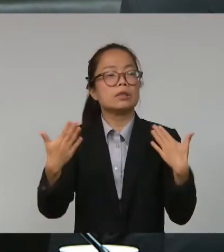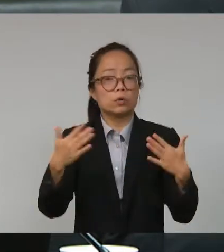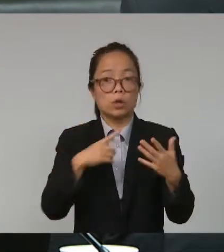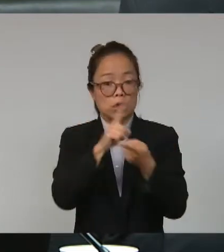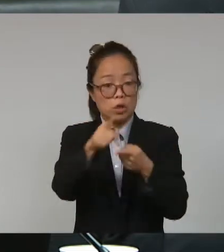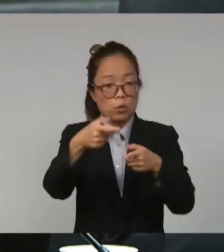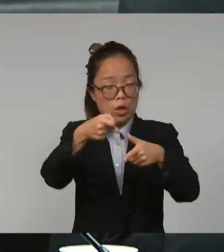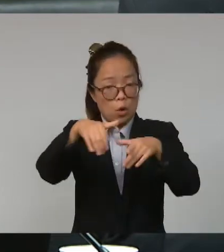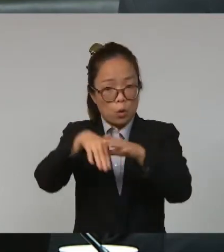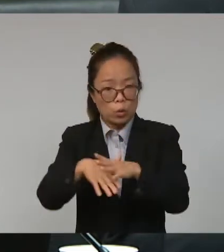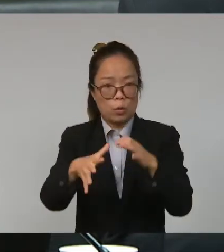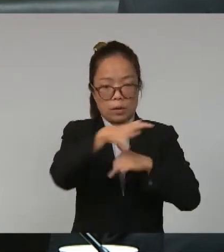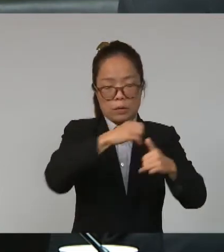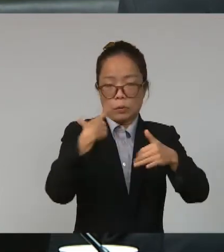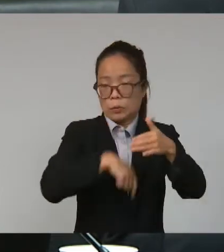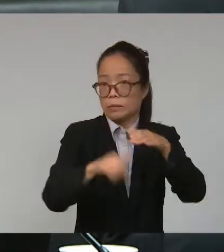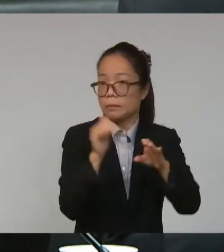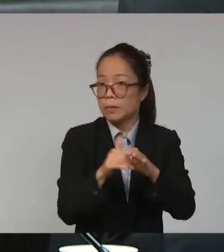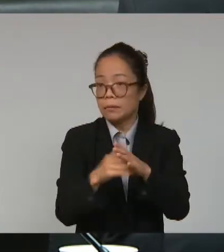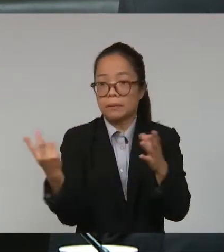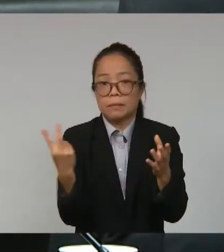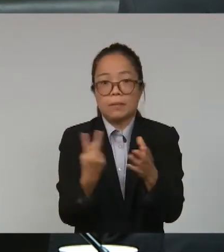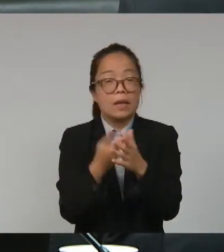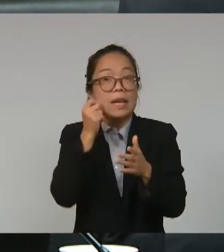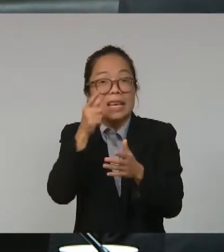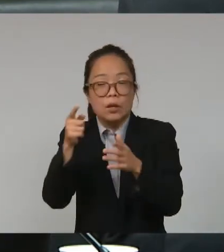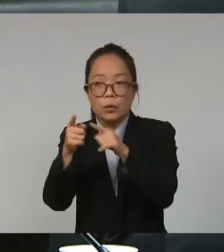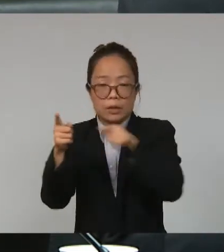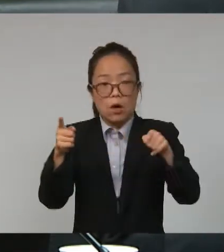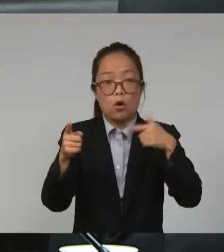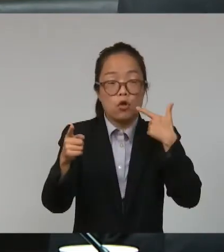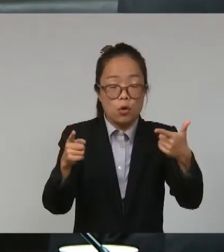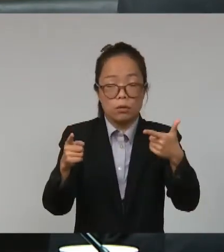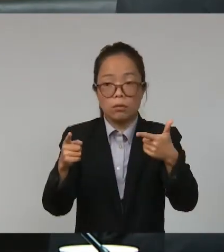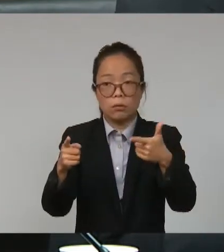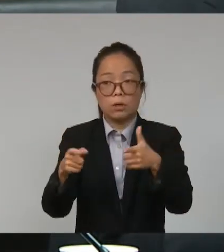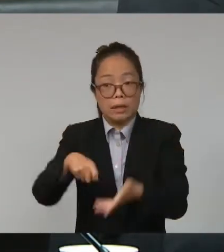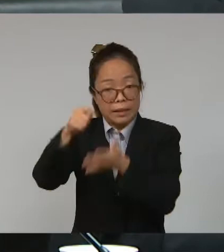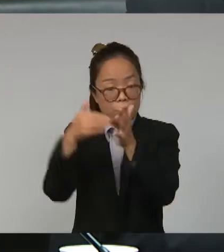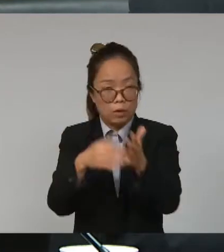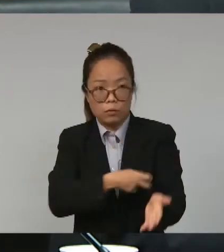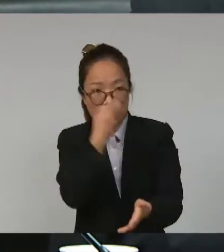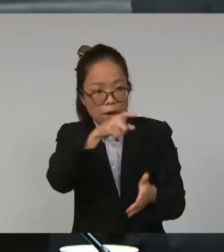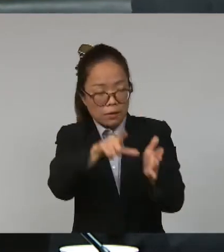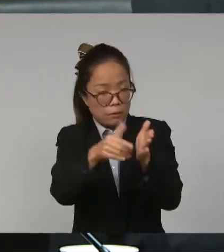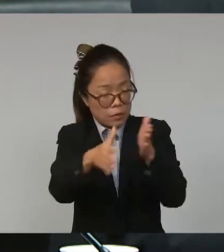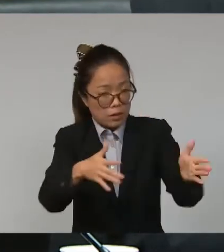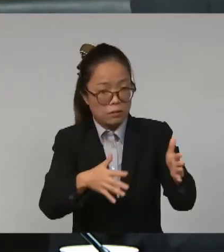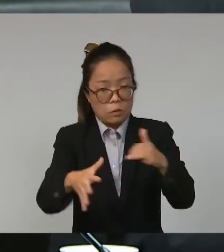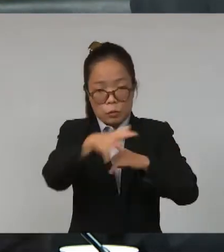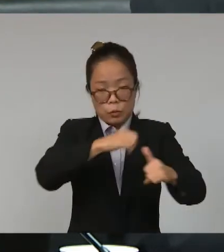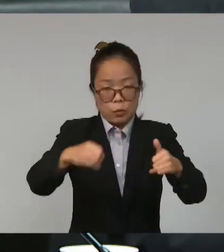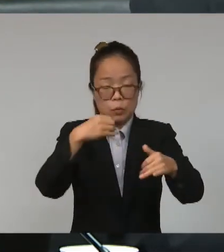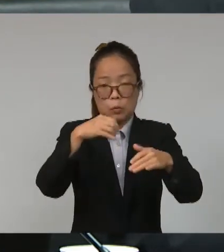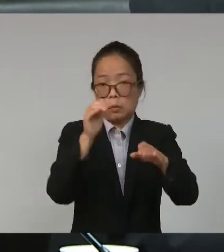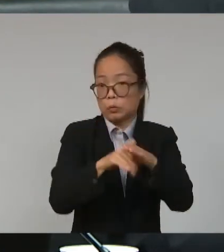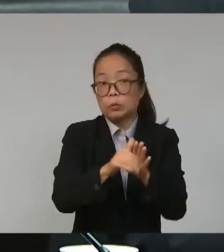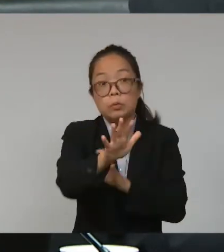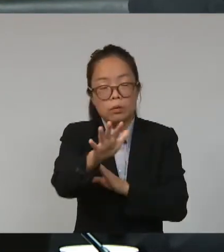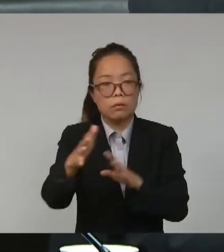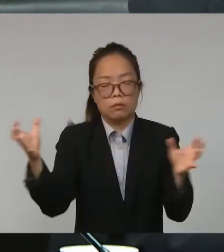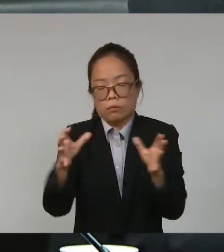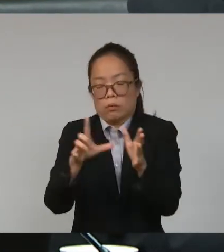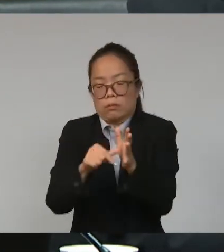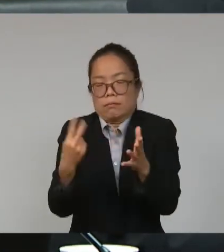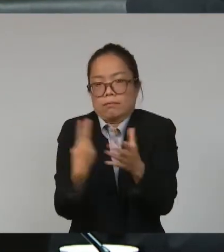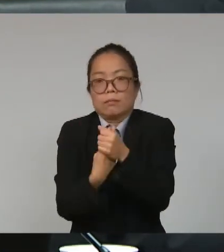同意公投公民投票案成立后一个月起至六个月内，若该期间内有全国性选举的时候，公